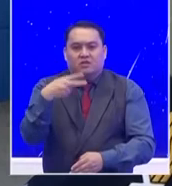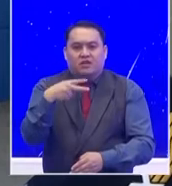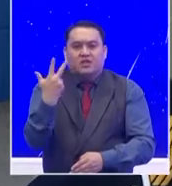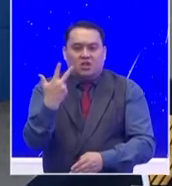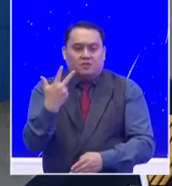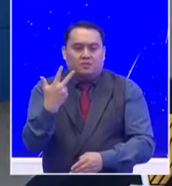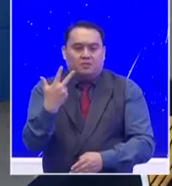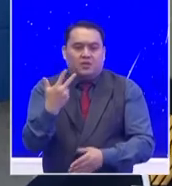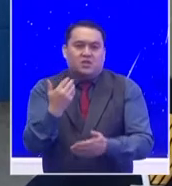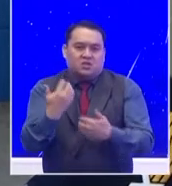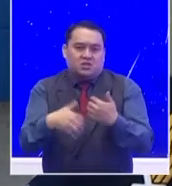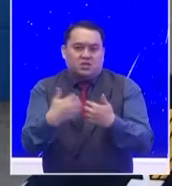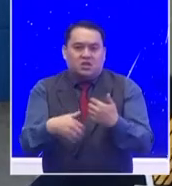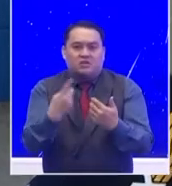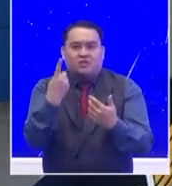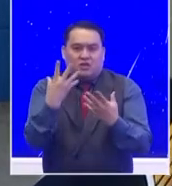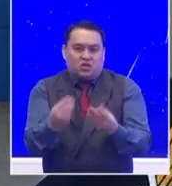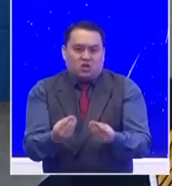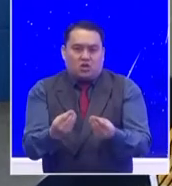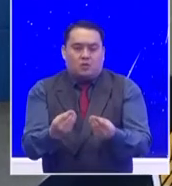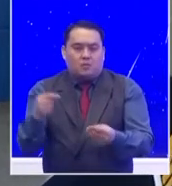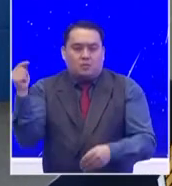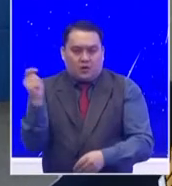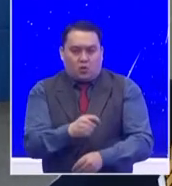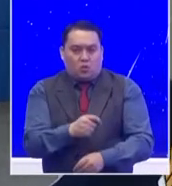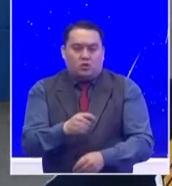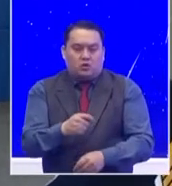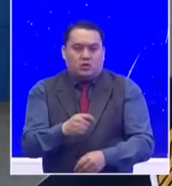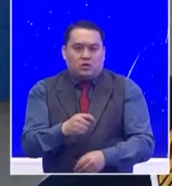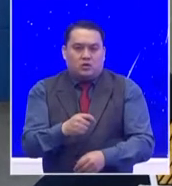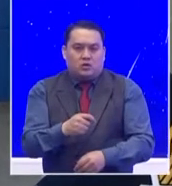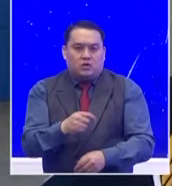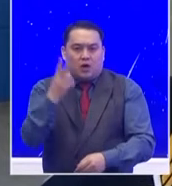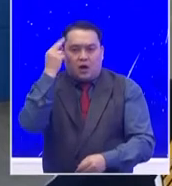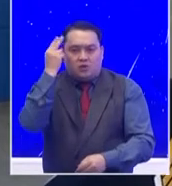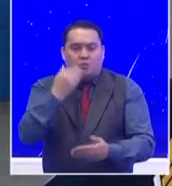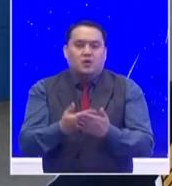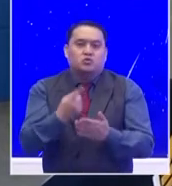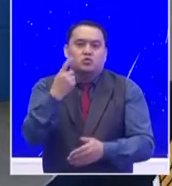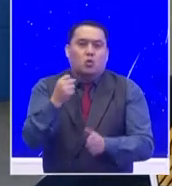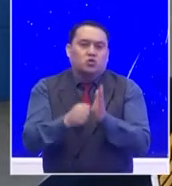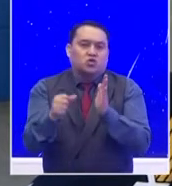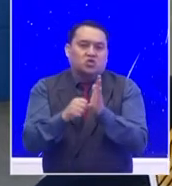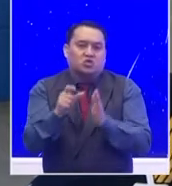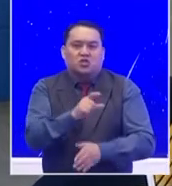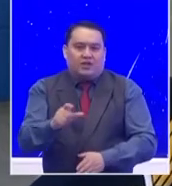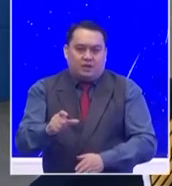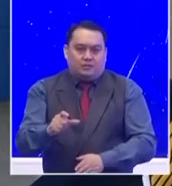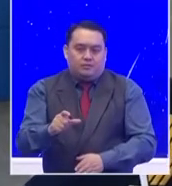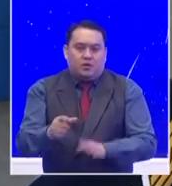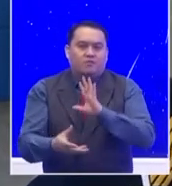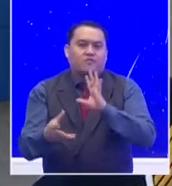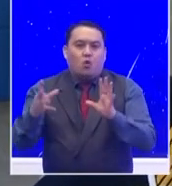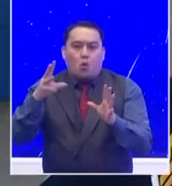3323. Или в среднем в день рабочий их количество составляет 166 человек. В